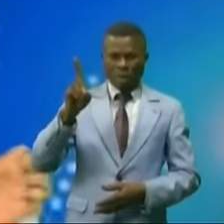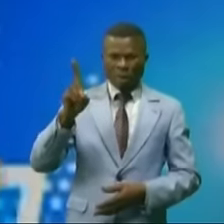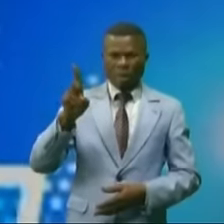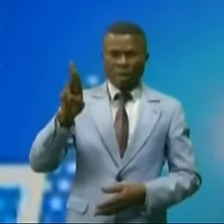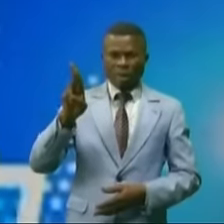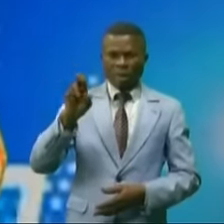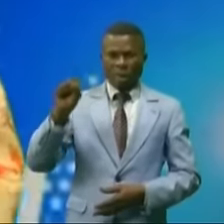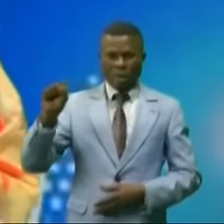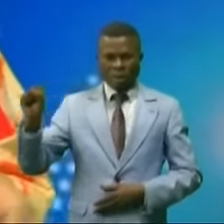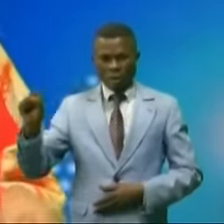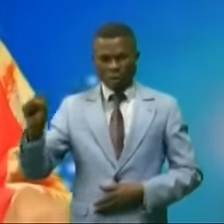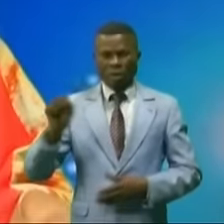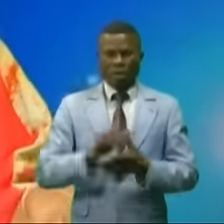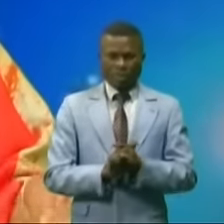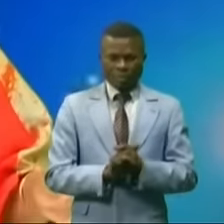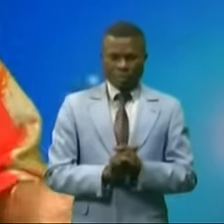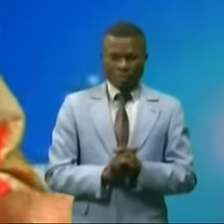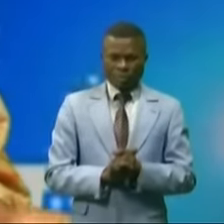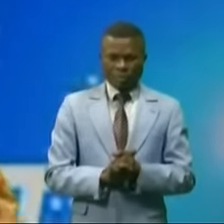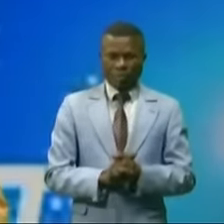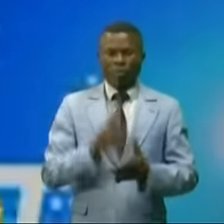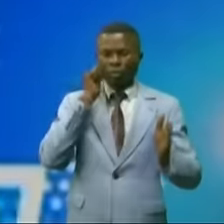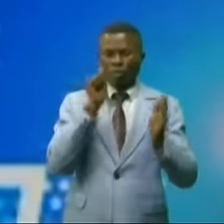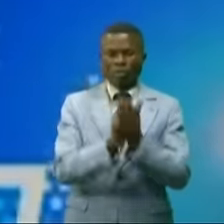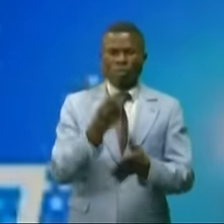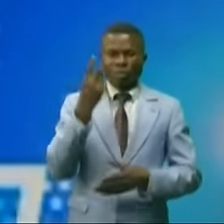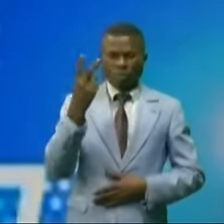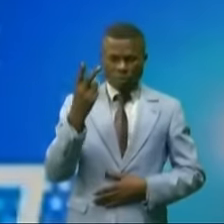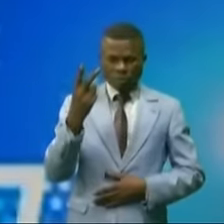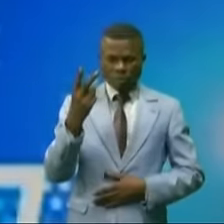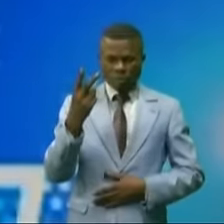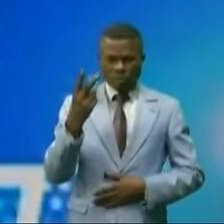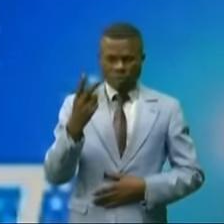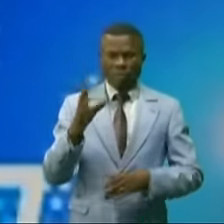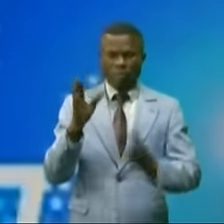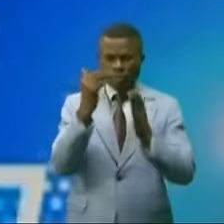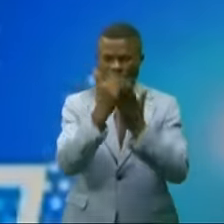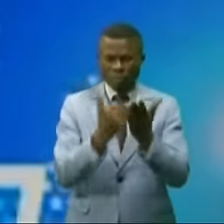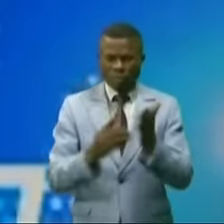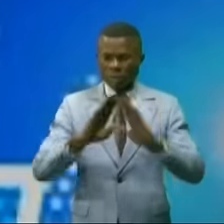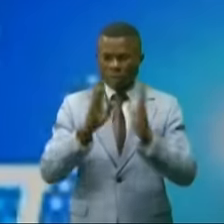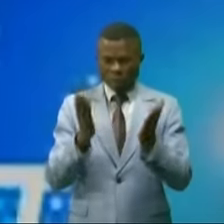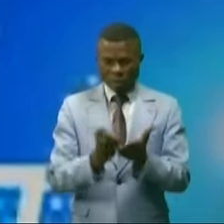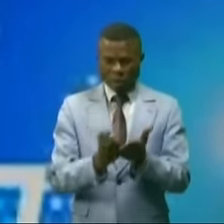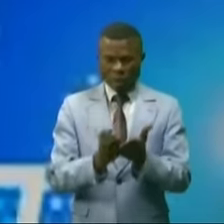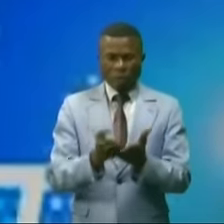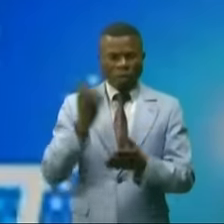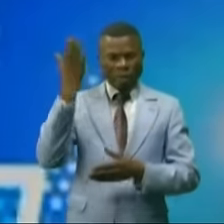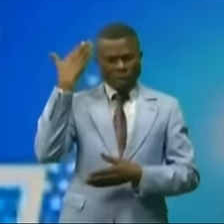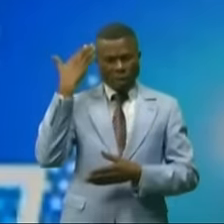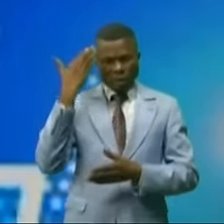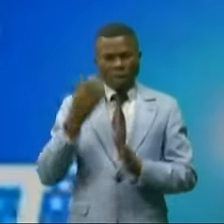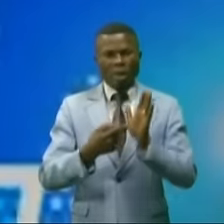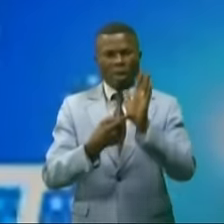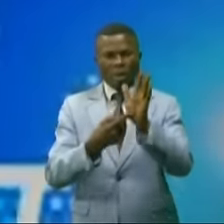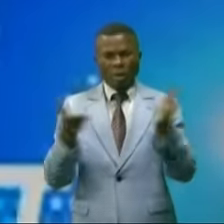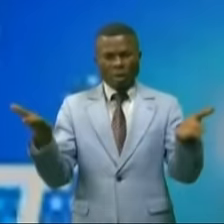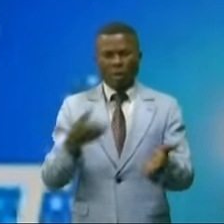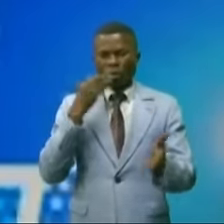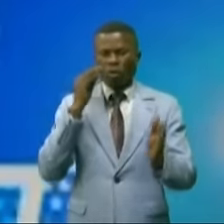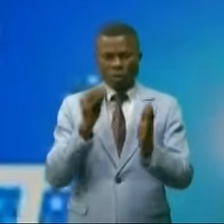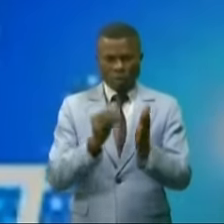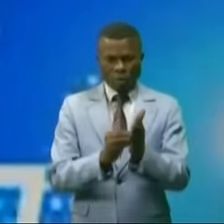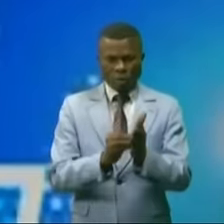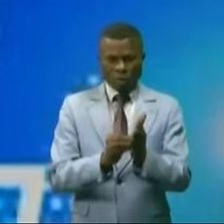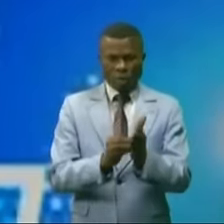et stabilisation. Article 2 sont abrogées toutes les dispositions antérieures contraires à la présente ordonnance